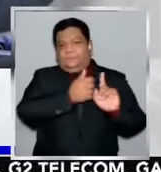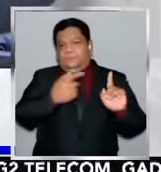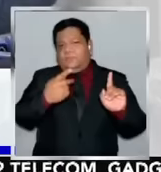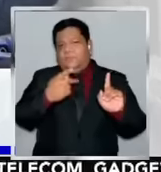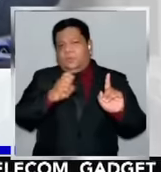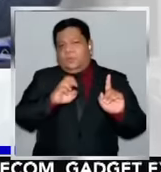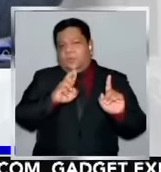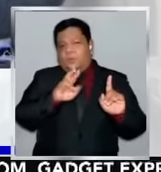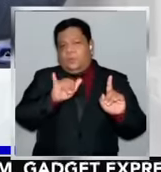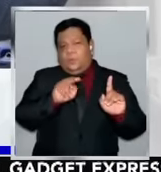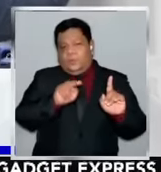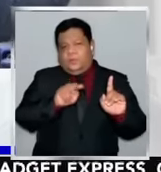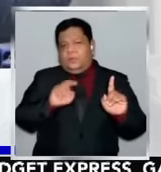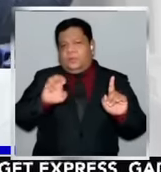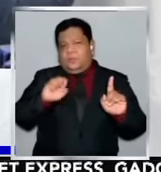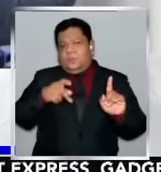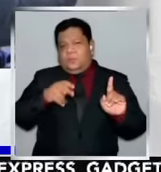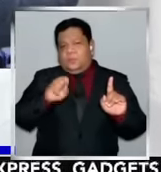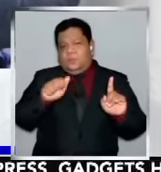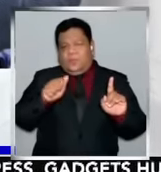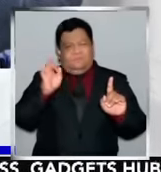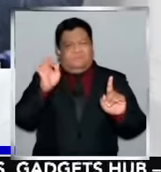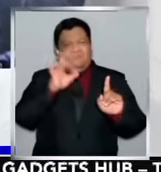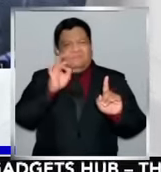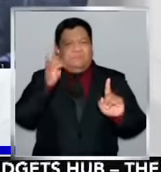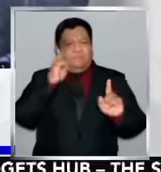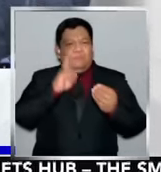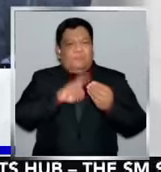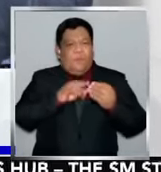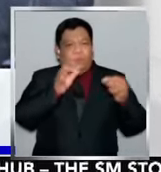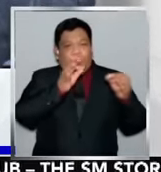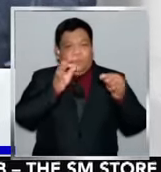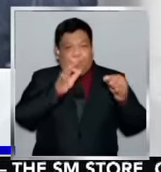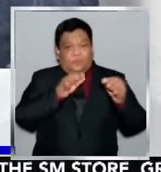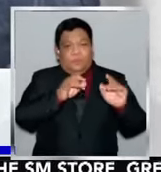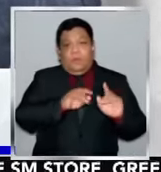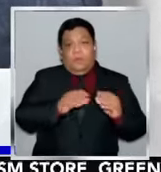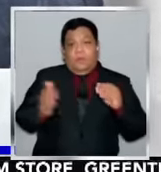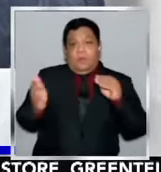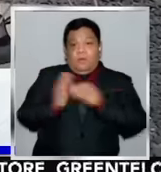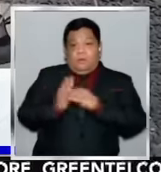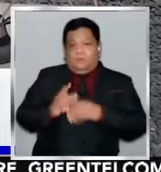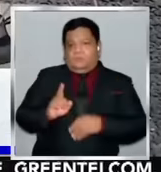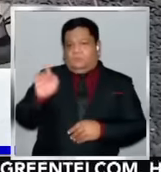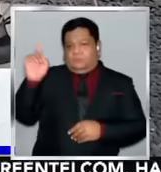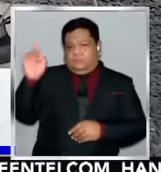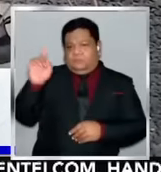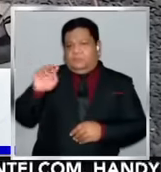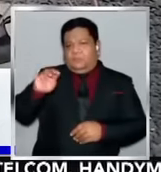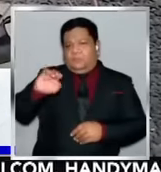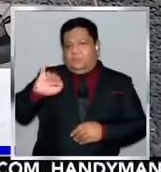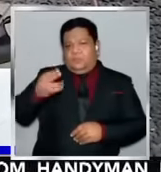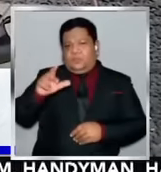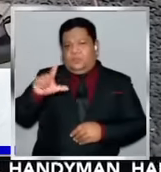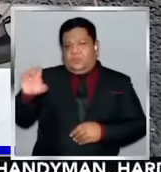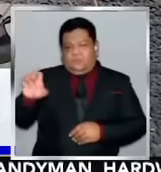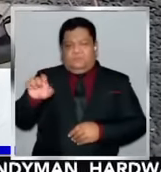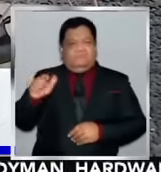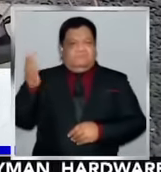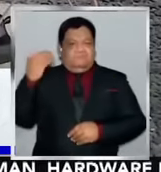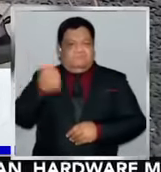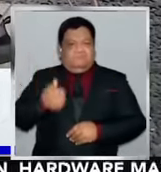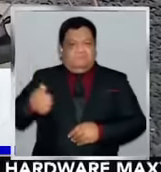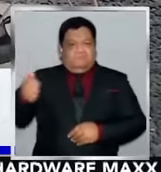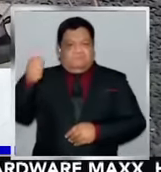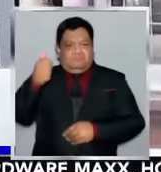Superintendent Michelle Nang Bonto, dating warden ng Annex 4 ng MMDJ. Ayon sa abogado ni Espinosa,